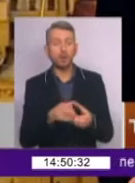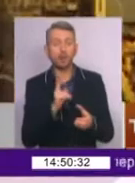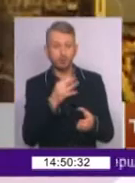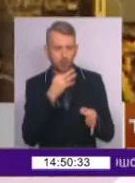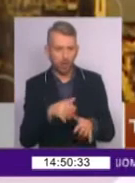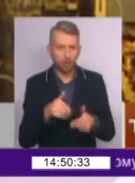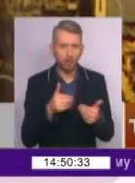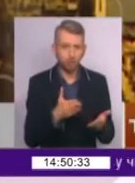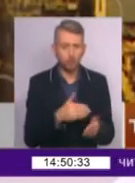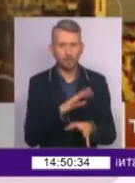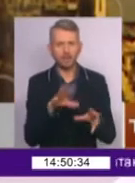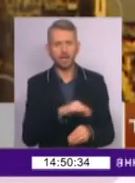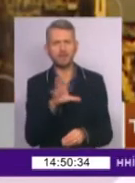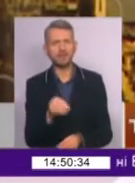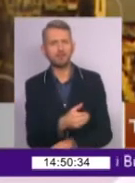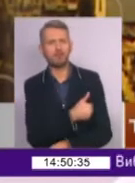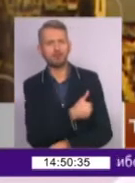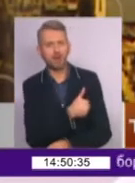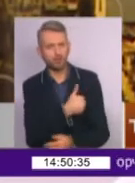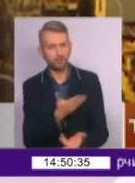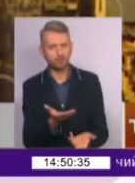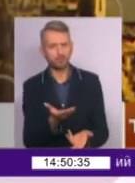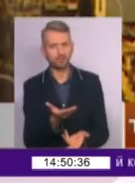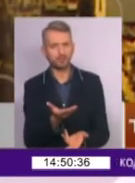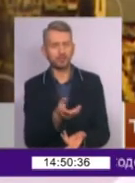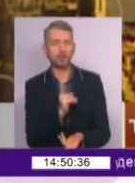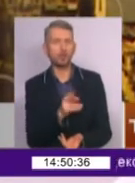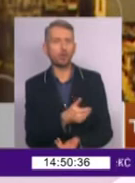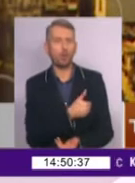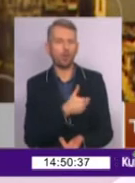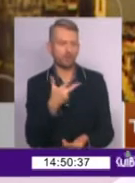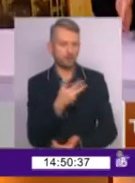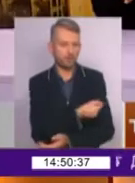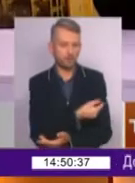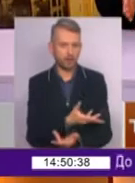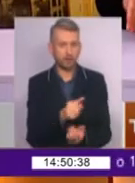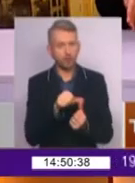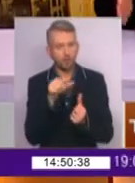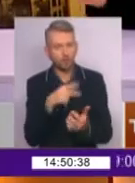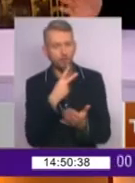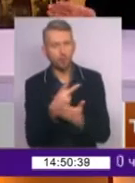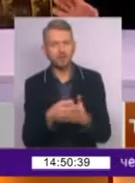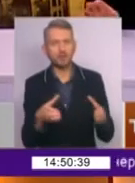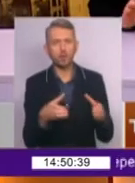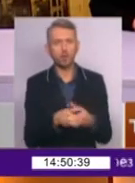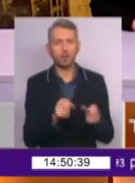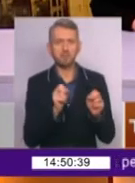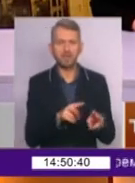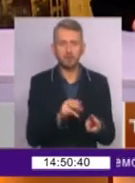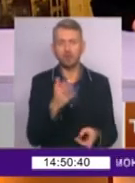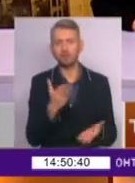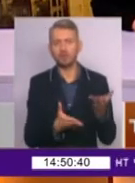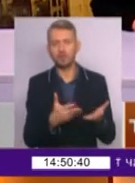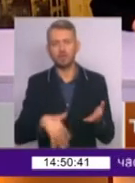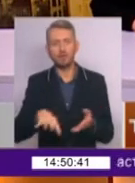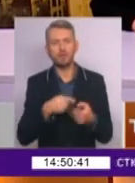рекомендована, і взагалі всім бажаючим, ну, хто хоче вакцинуватися. Тобто особливо показана групам ризику і, можливо,